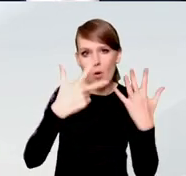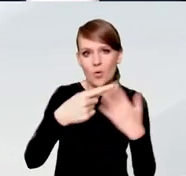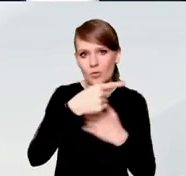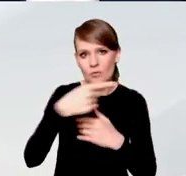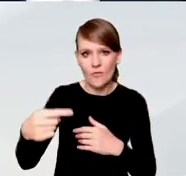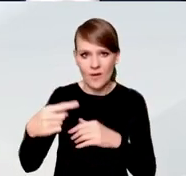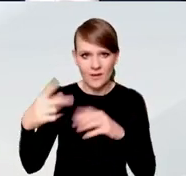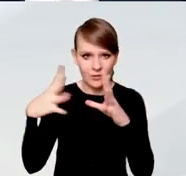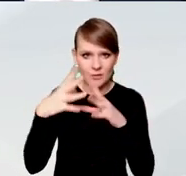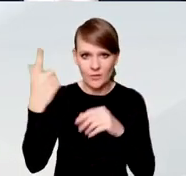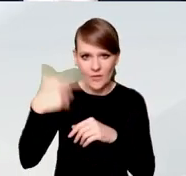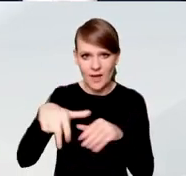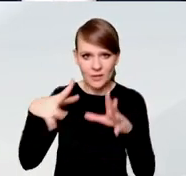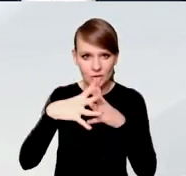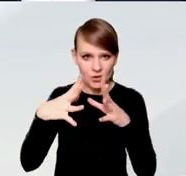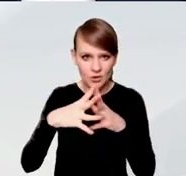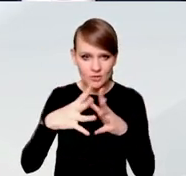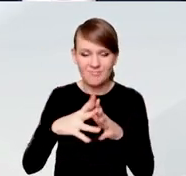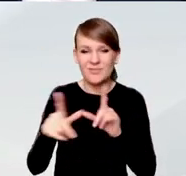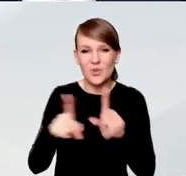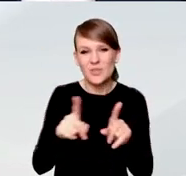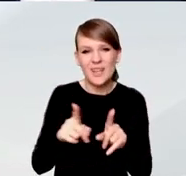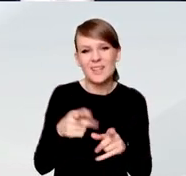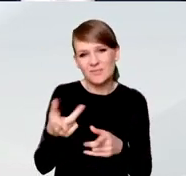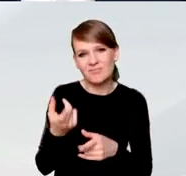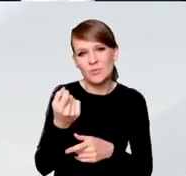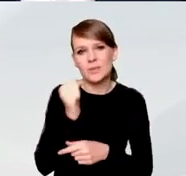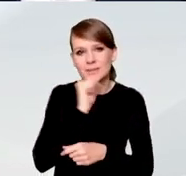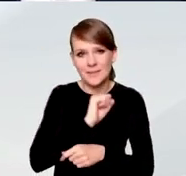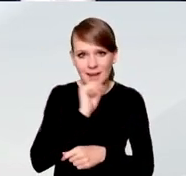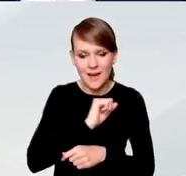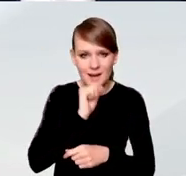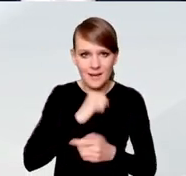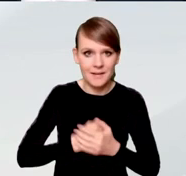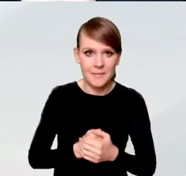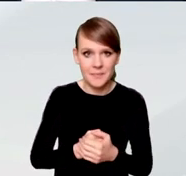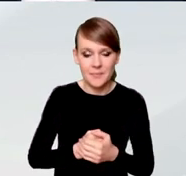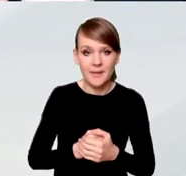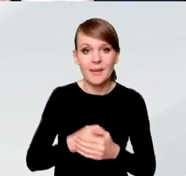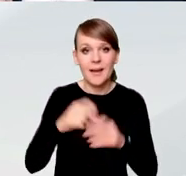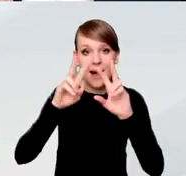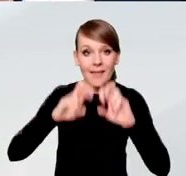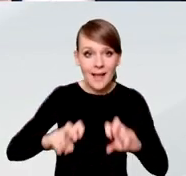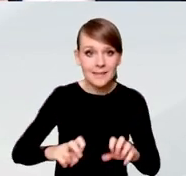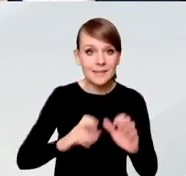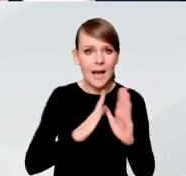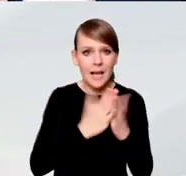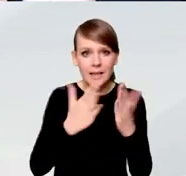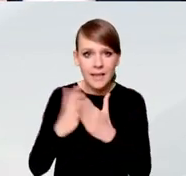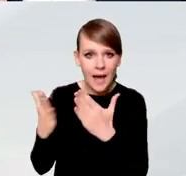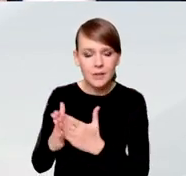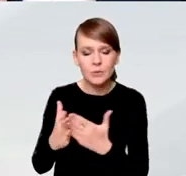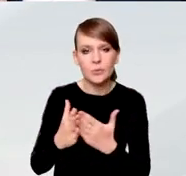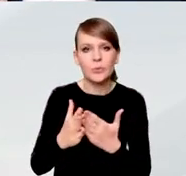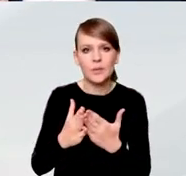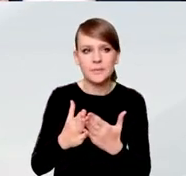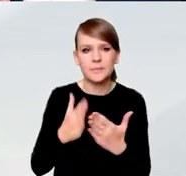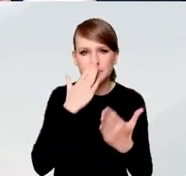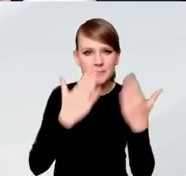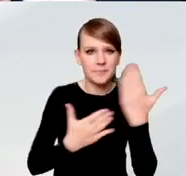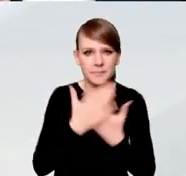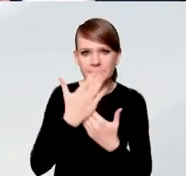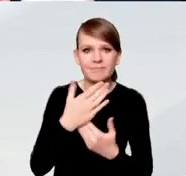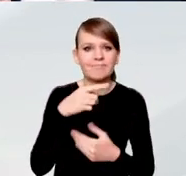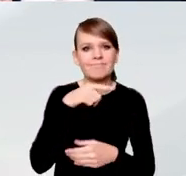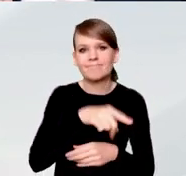2008-2010, czyli dzisiaj nie są już najbardziej aktualne. Analiza literatury wykazała niepełność i